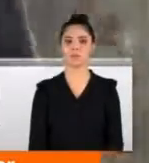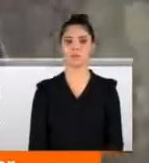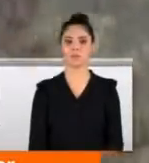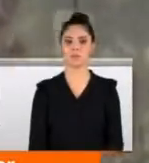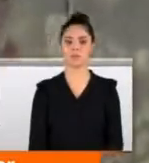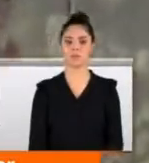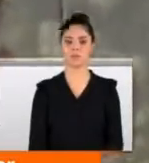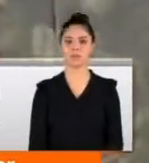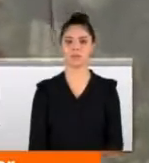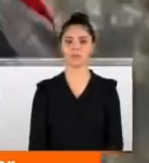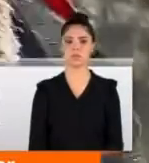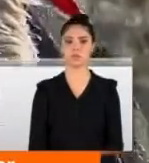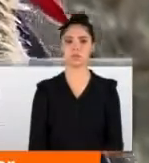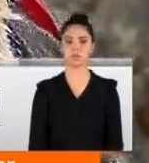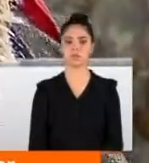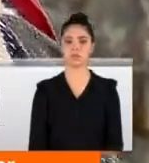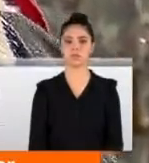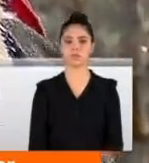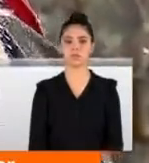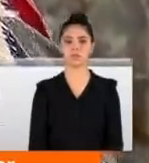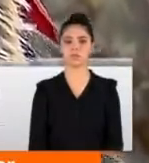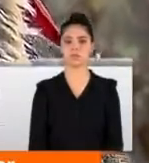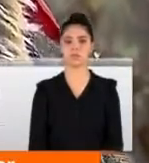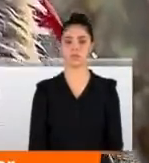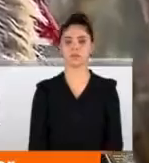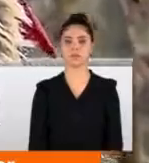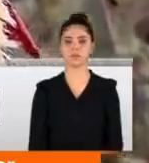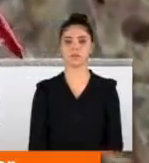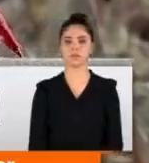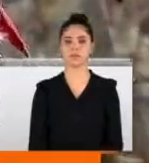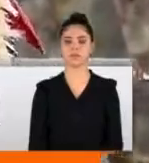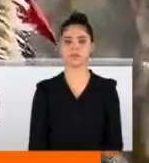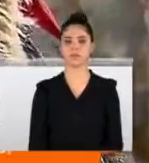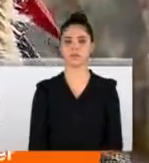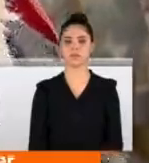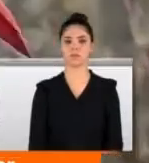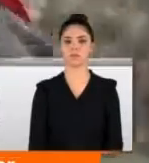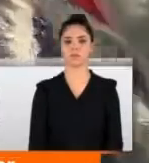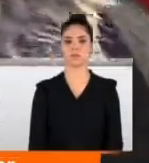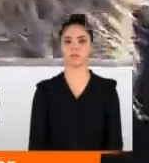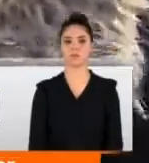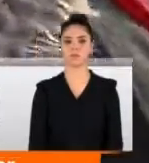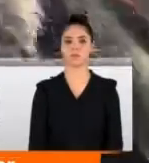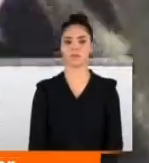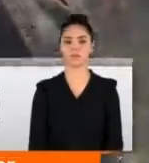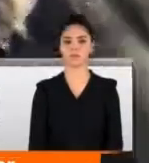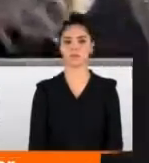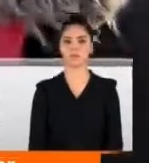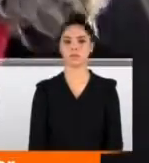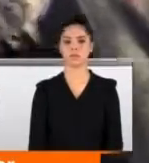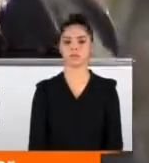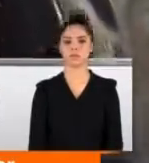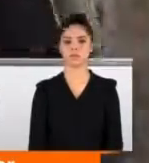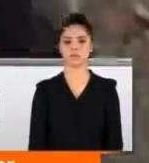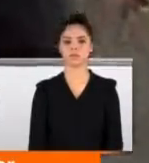lütfen çekim yapmayın, benim iznim yoktur. Babası olan baba sizinle ben görüşmenize izin ver. Ben erkek değilim, bir şey değilim, onu döveceğim. Ilgili, ne yapacağım?